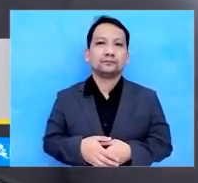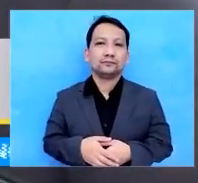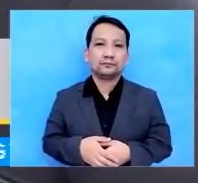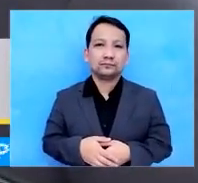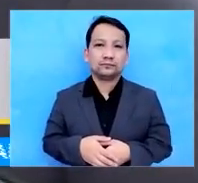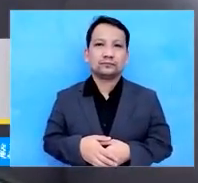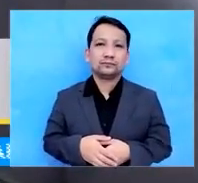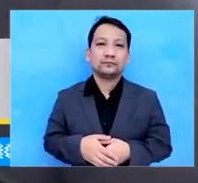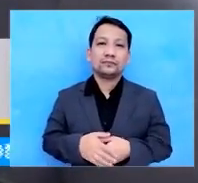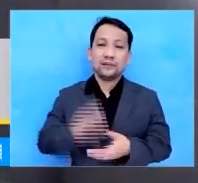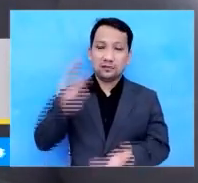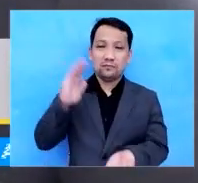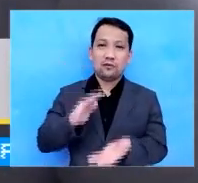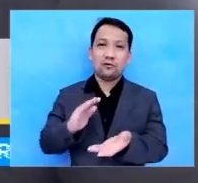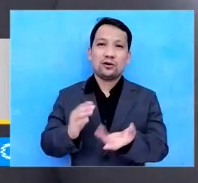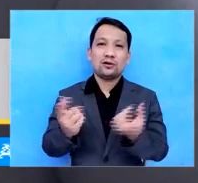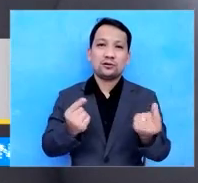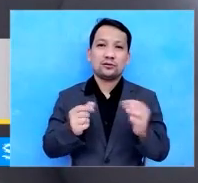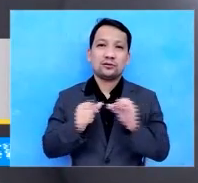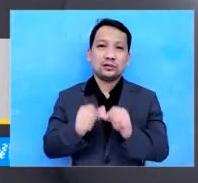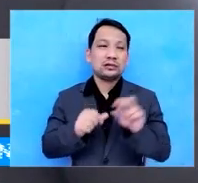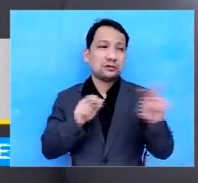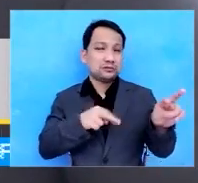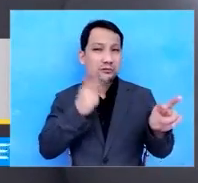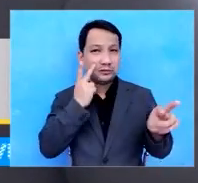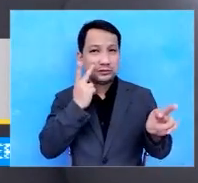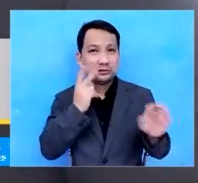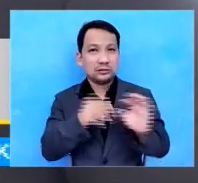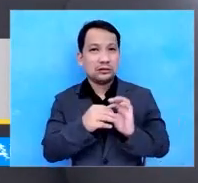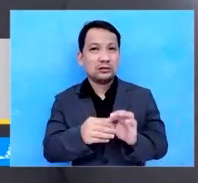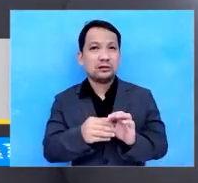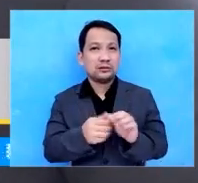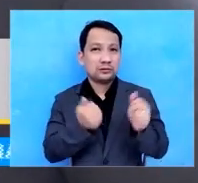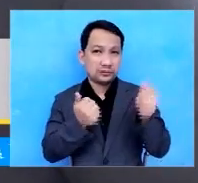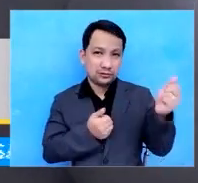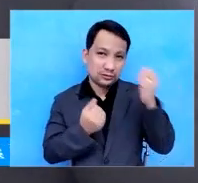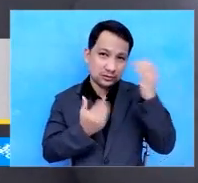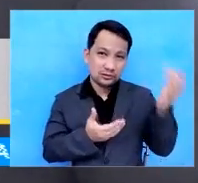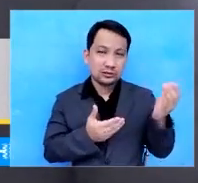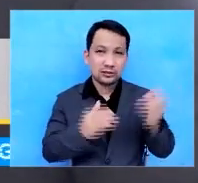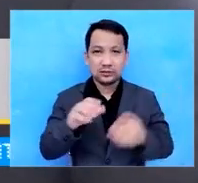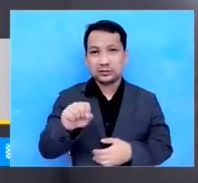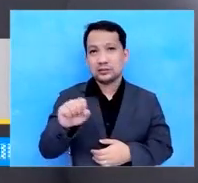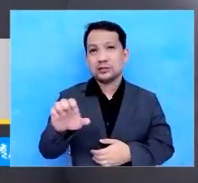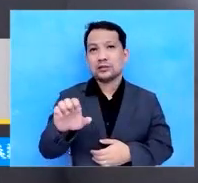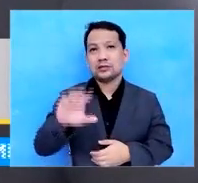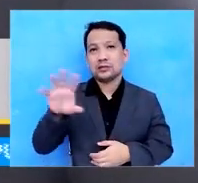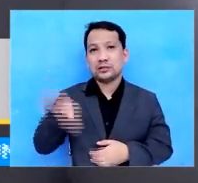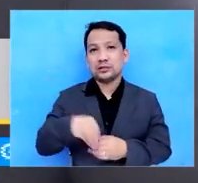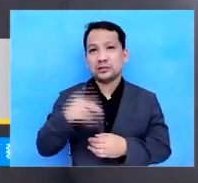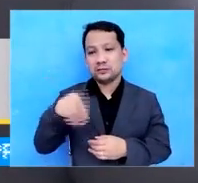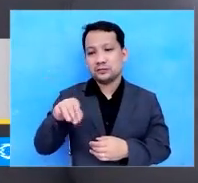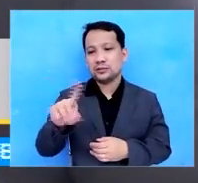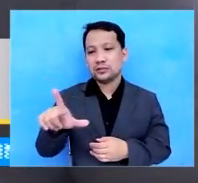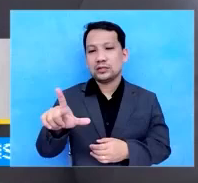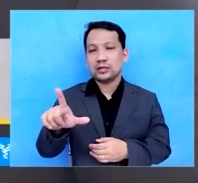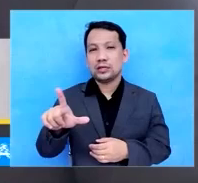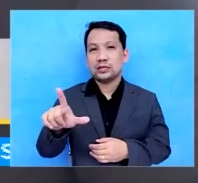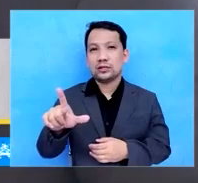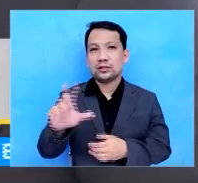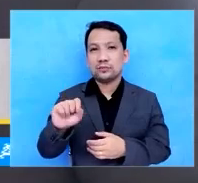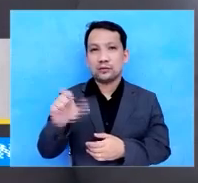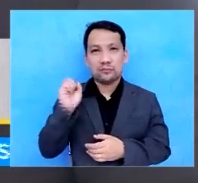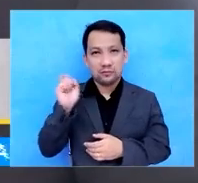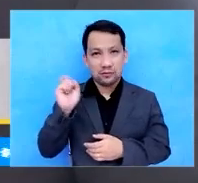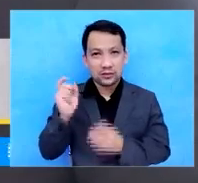is we see to it, sir, na fa-follow up po natin yung mga cases po ng ating PDL. And isa rin pong